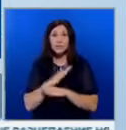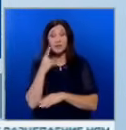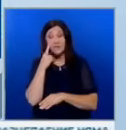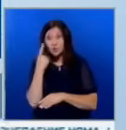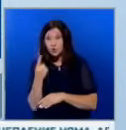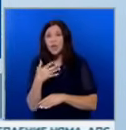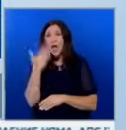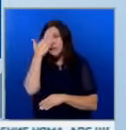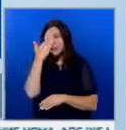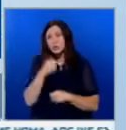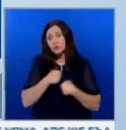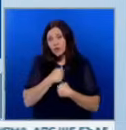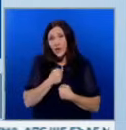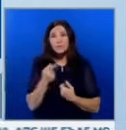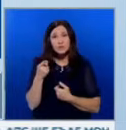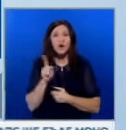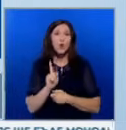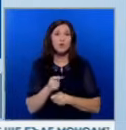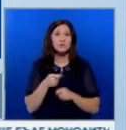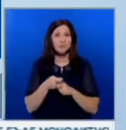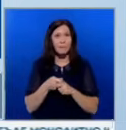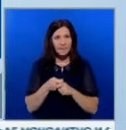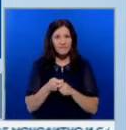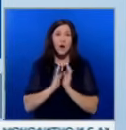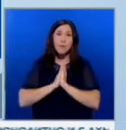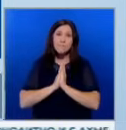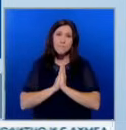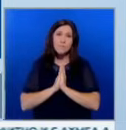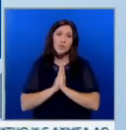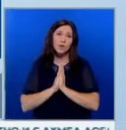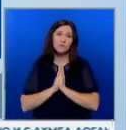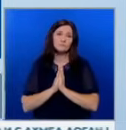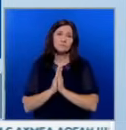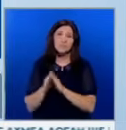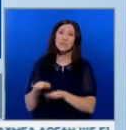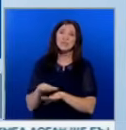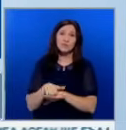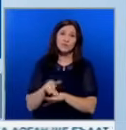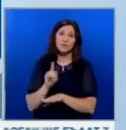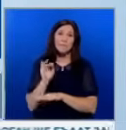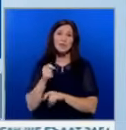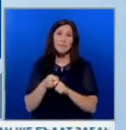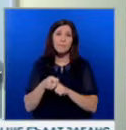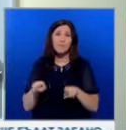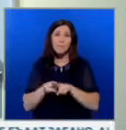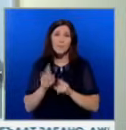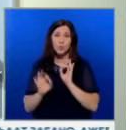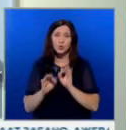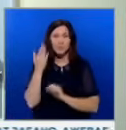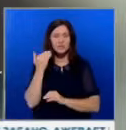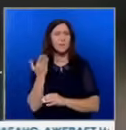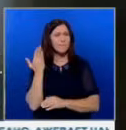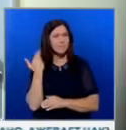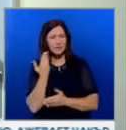очите. Искрено се разкайвам за това, което съм направил. Моля за снисходителност. Не бих направил пак подобна грешка. Преди да